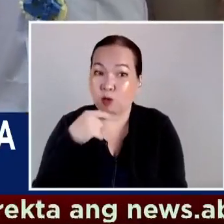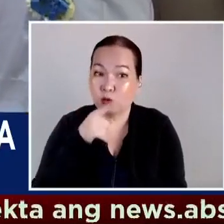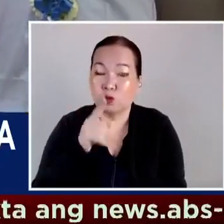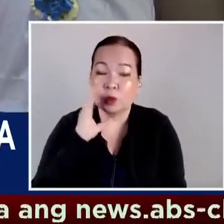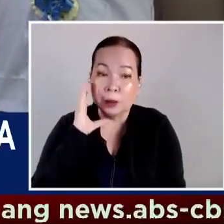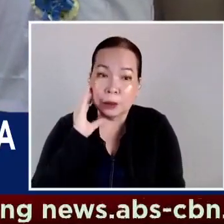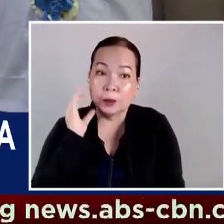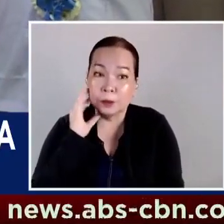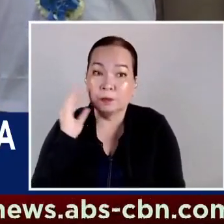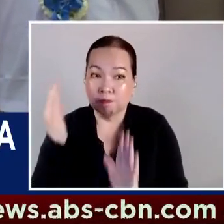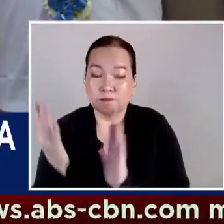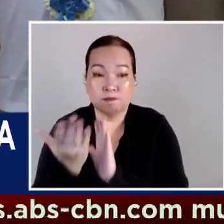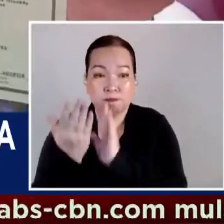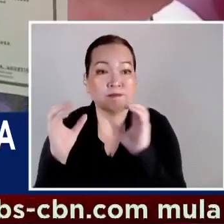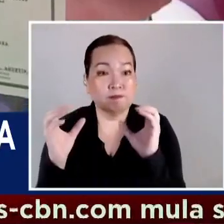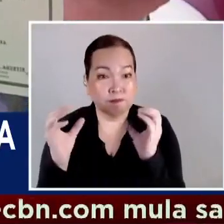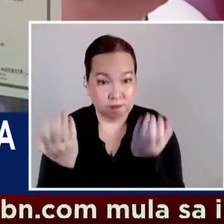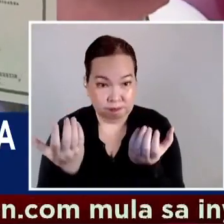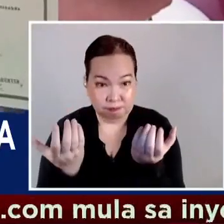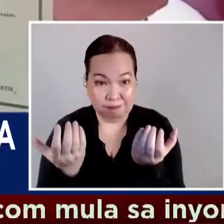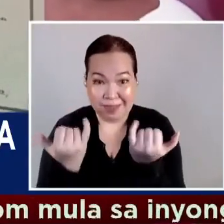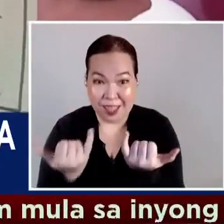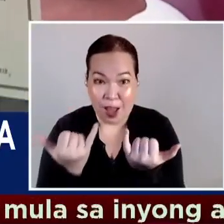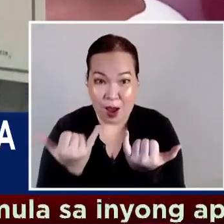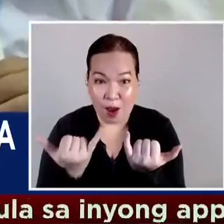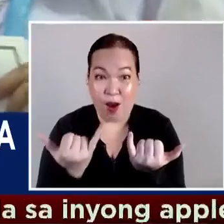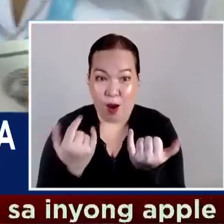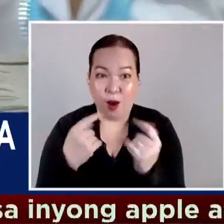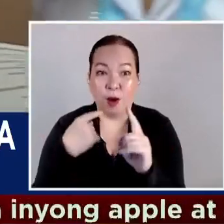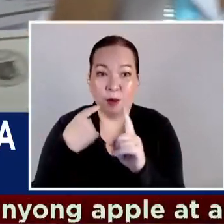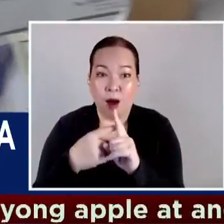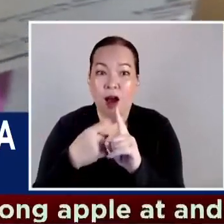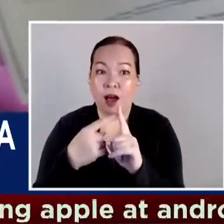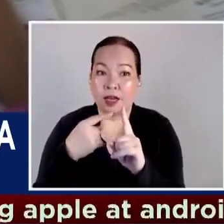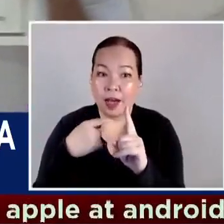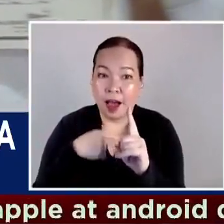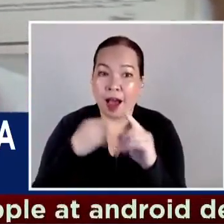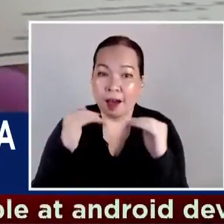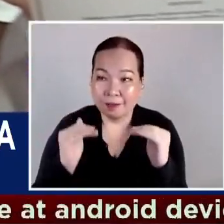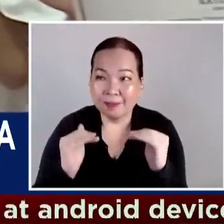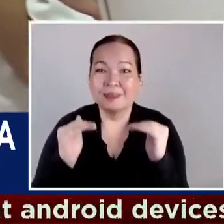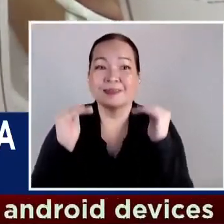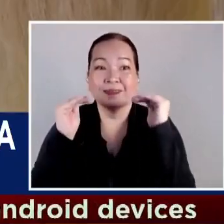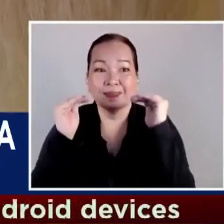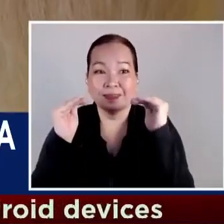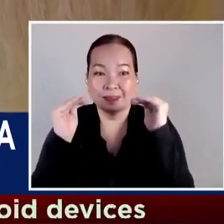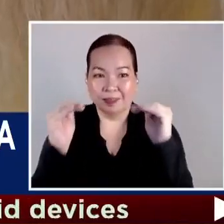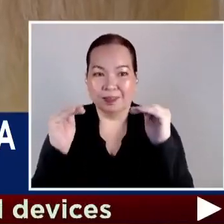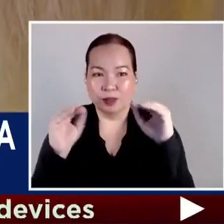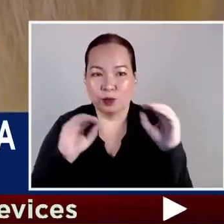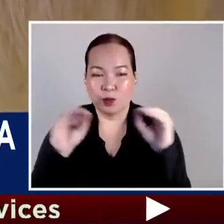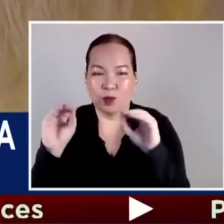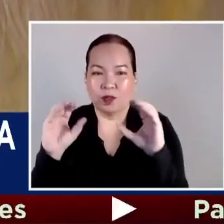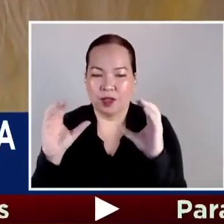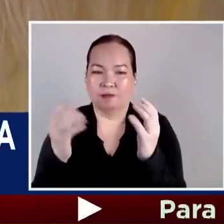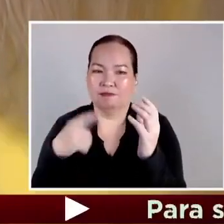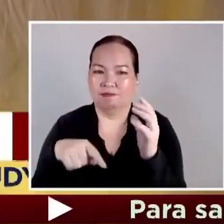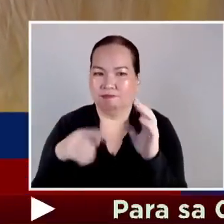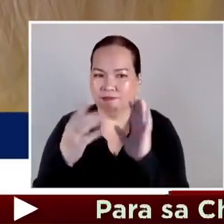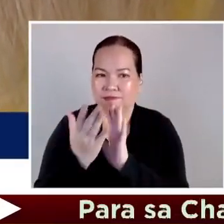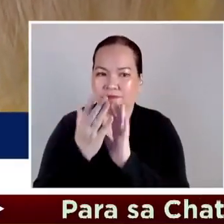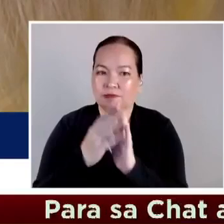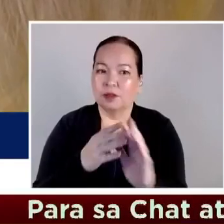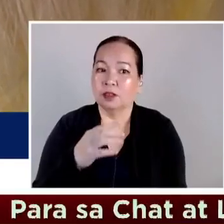mag-face-to-face classes sa harap ng pandemya, nakapag in-person moving up ceremony na rin sila. Magbasa